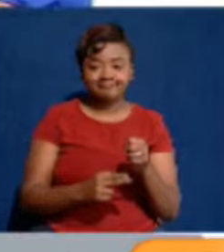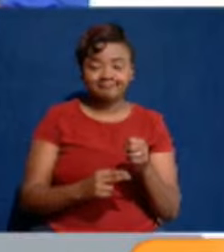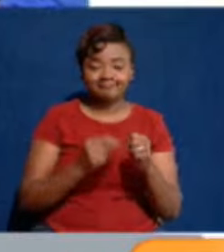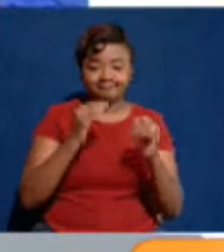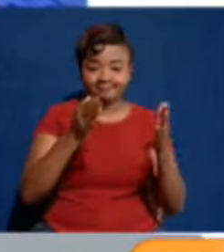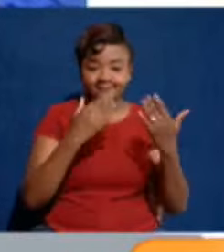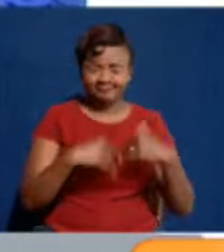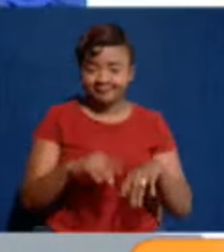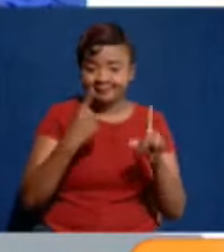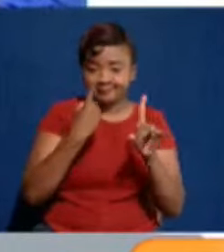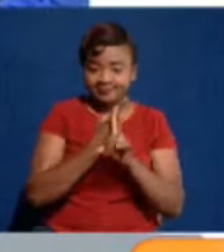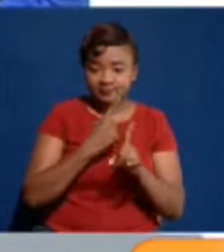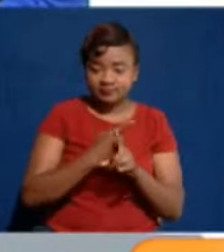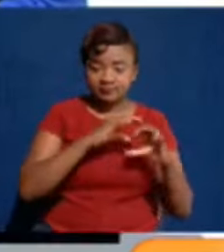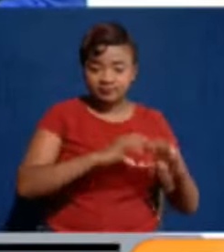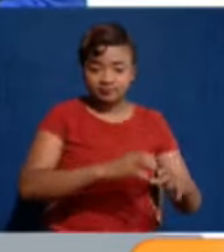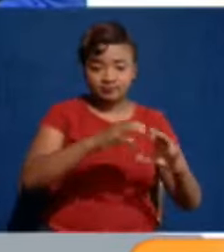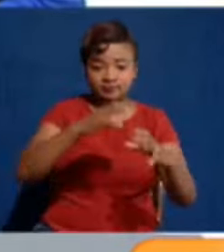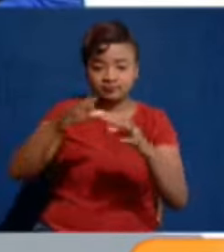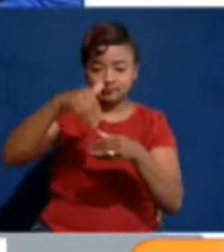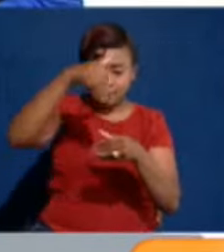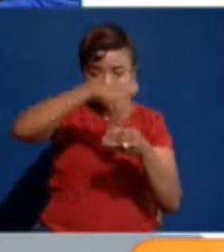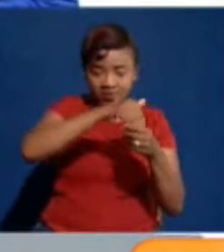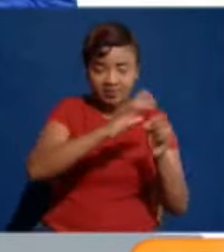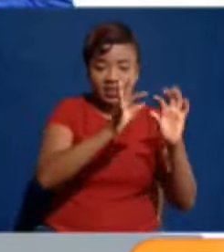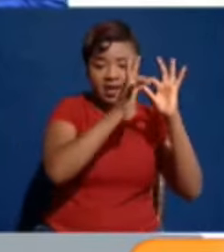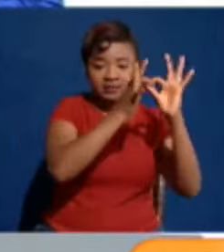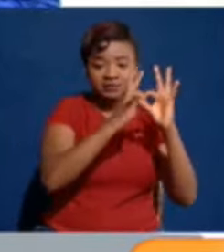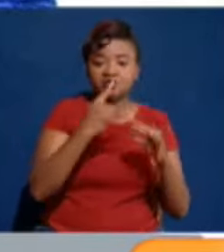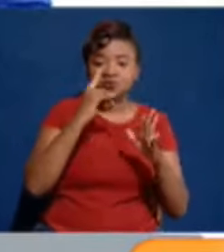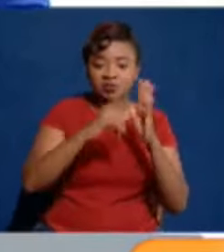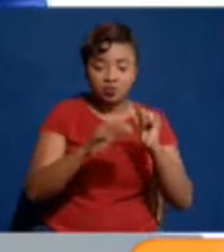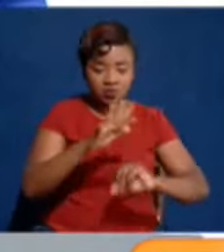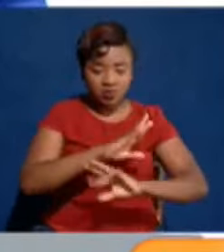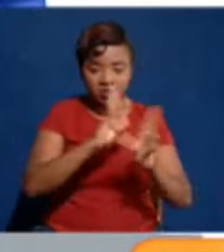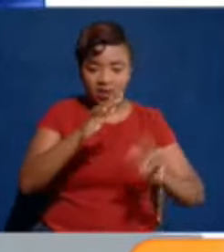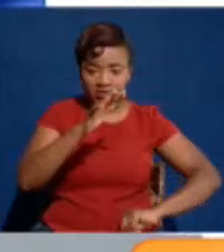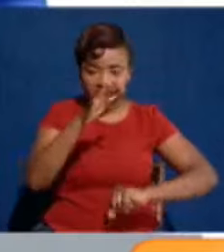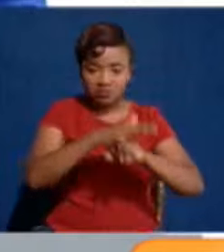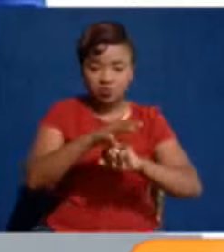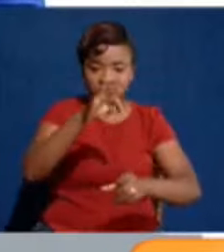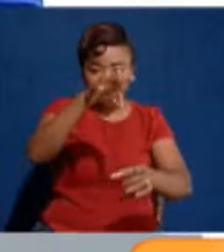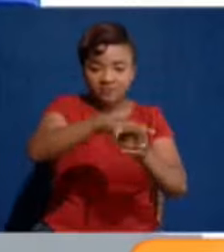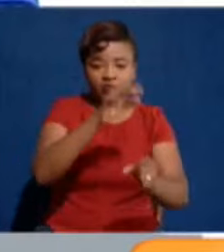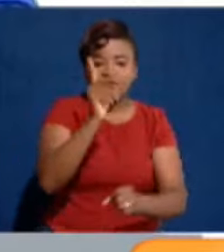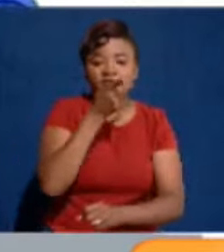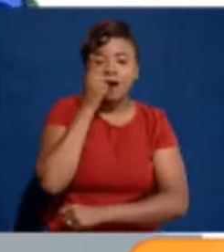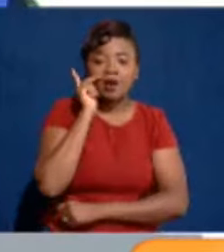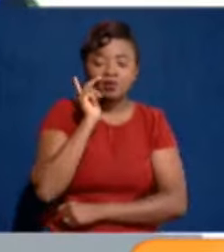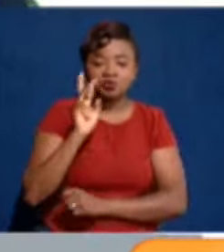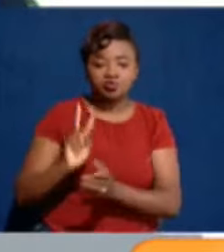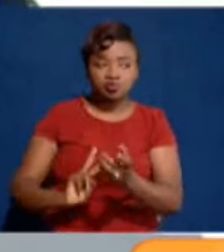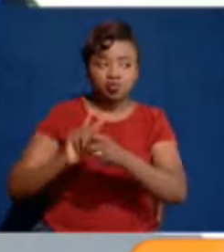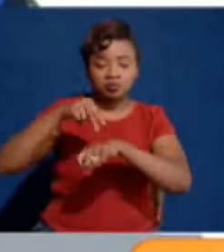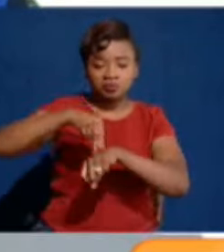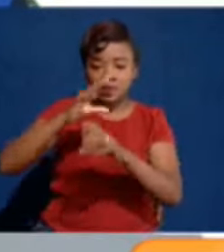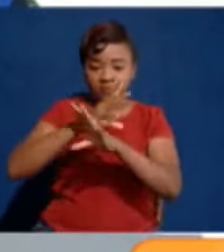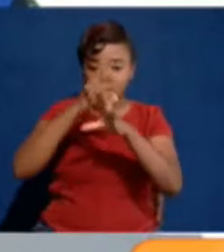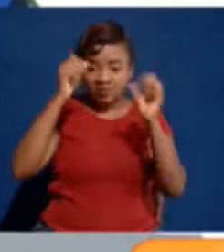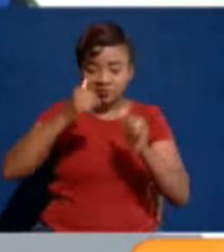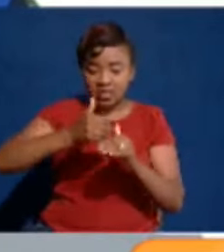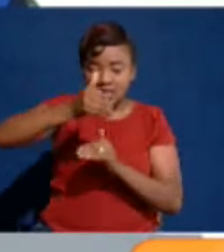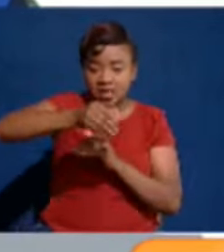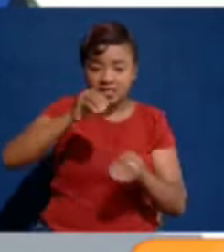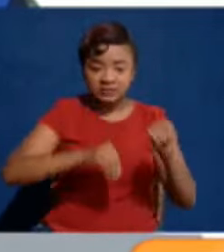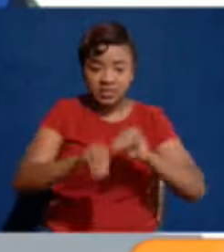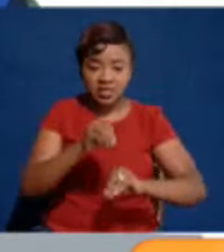Na mtazamaji, vyama tanzu vya Azimio sasa vinasema vitampigia debe Kalonzo Musyoka kuwania urais kwenye uchaguzi mkuu ujao na